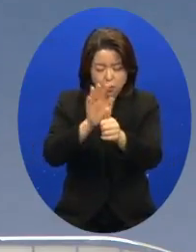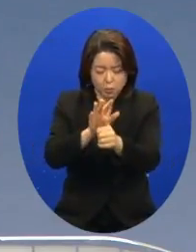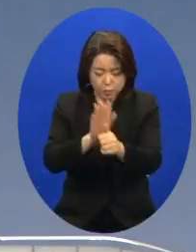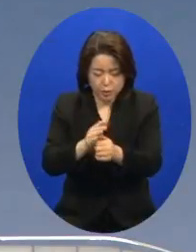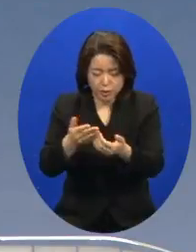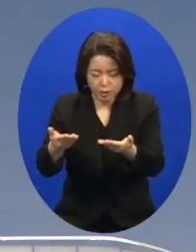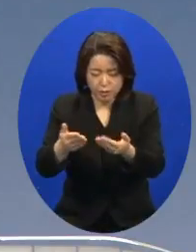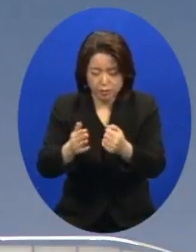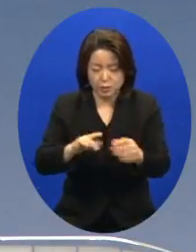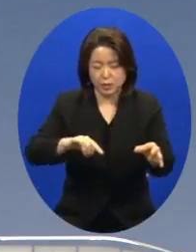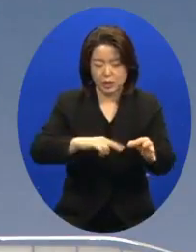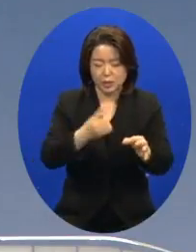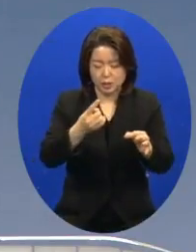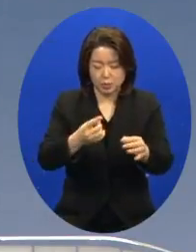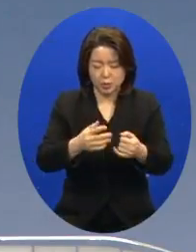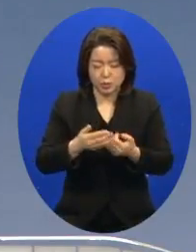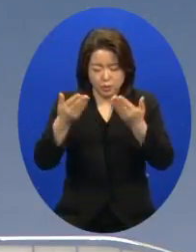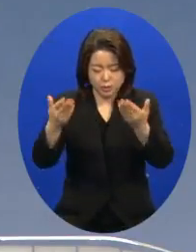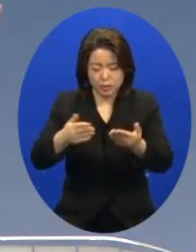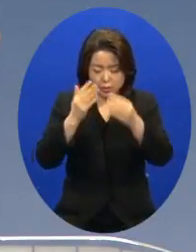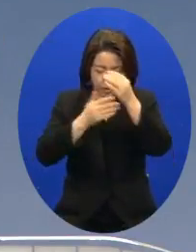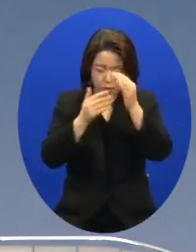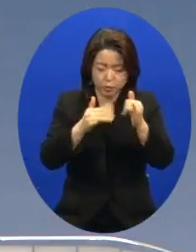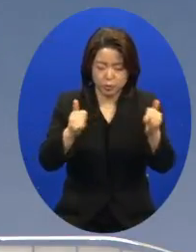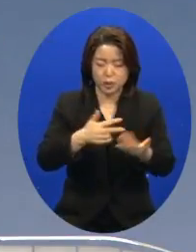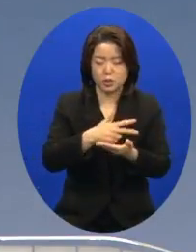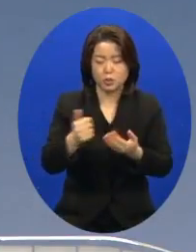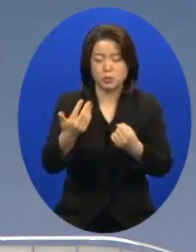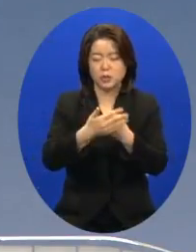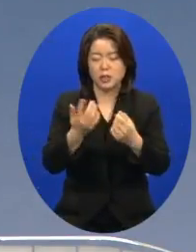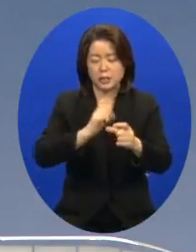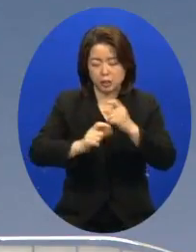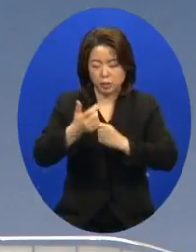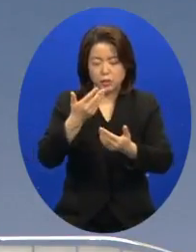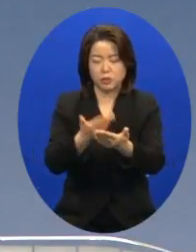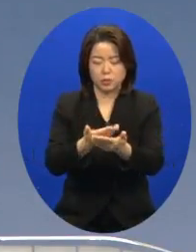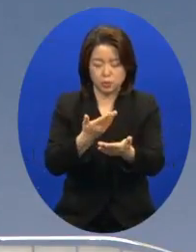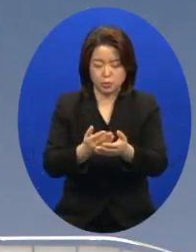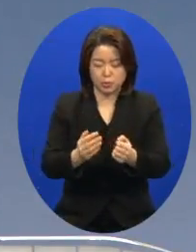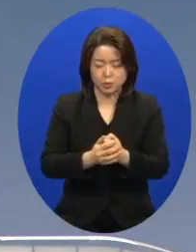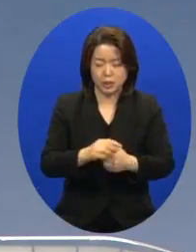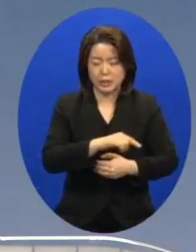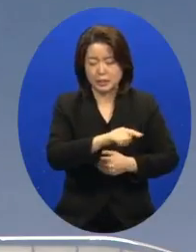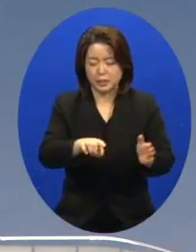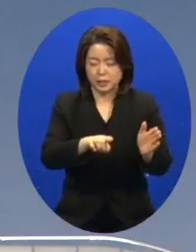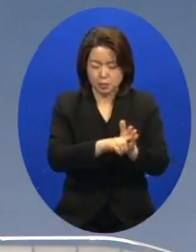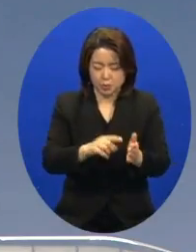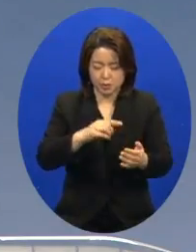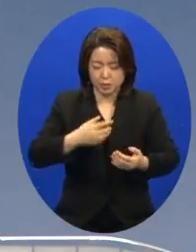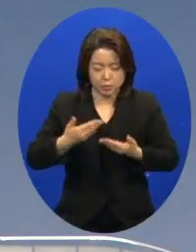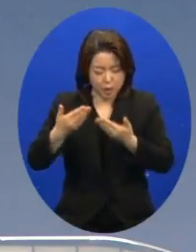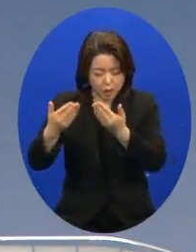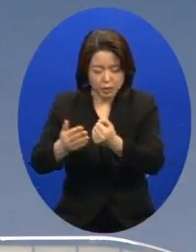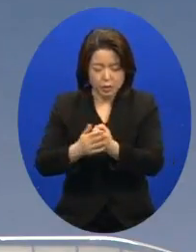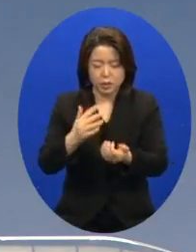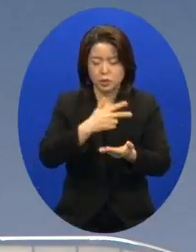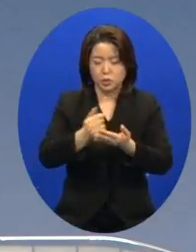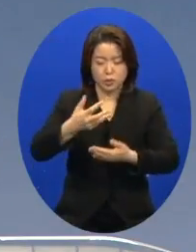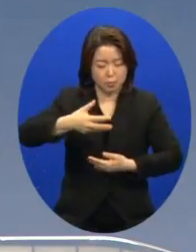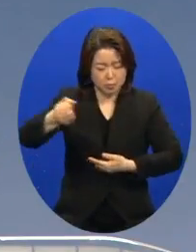십일조를 드리는 성도들에게 주님의 은혜를 더하여 주옵소서 저들의 믿음과 헌신을 추억